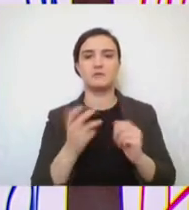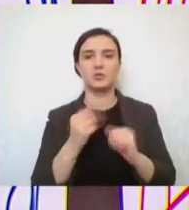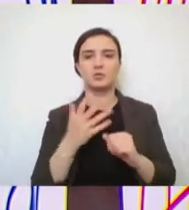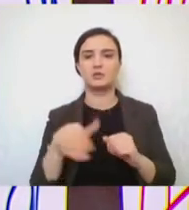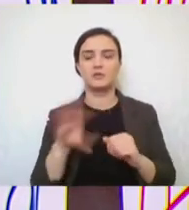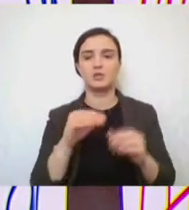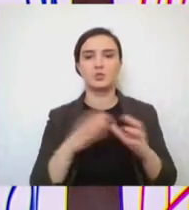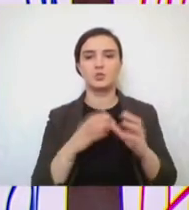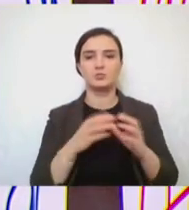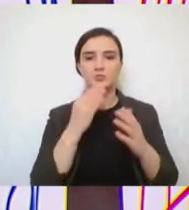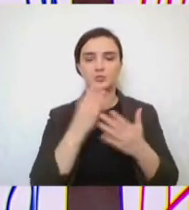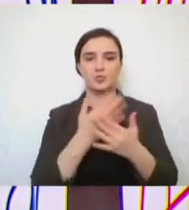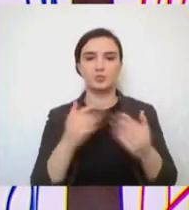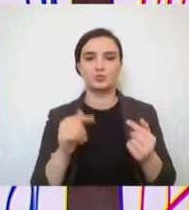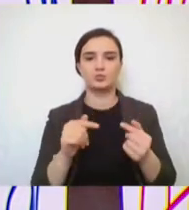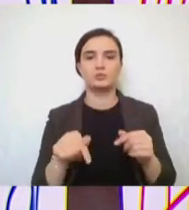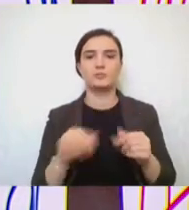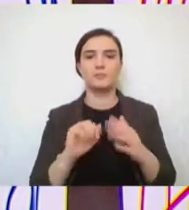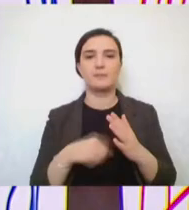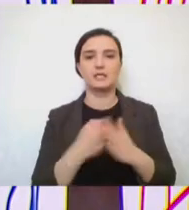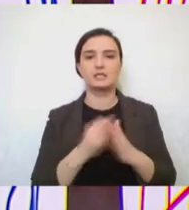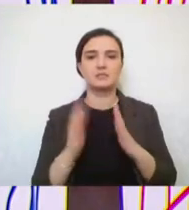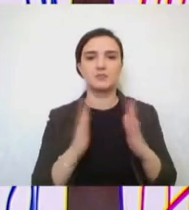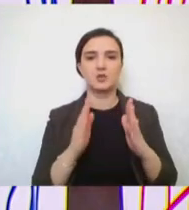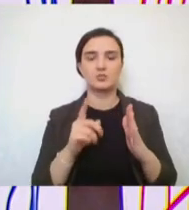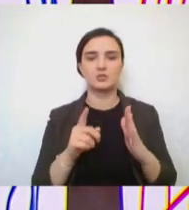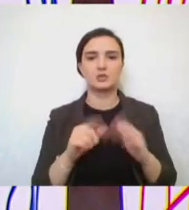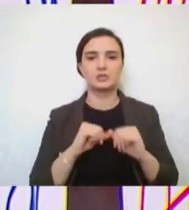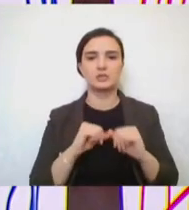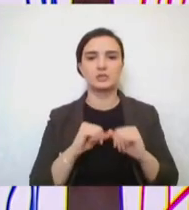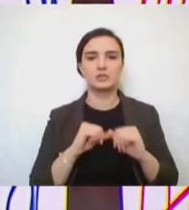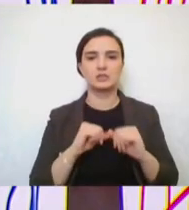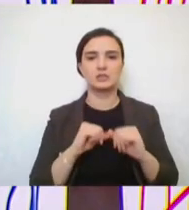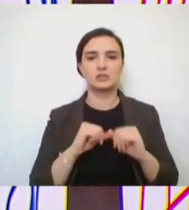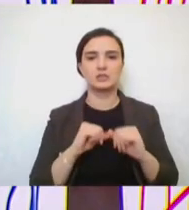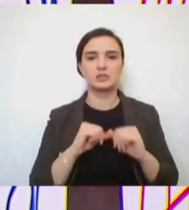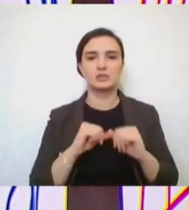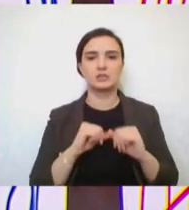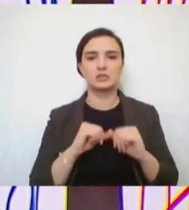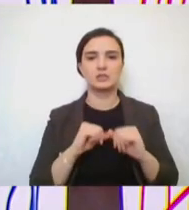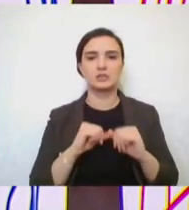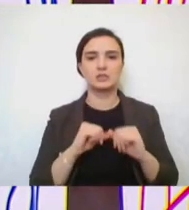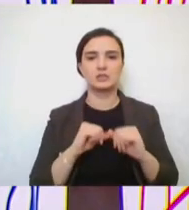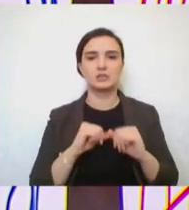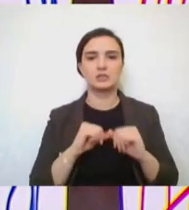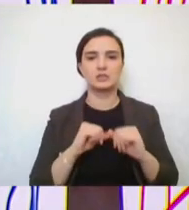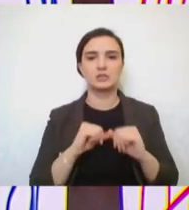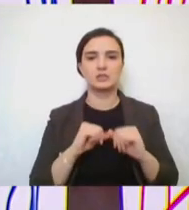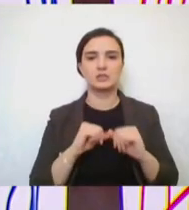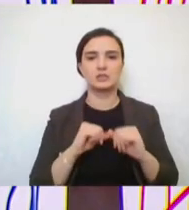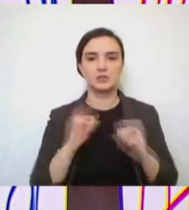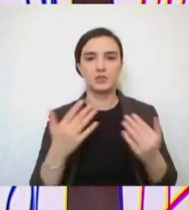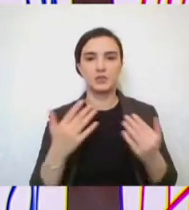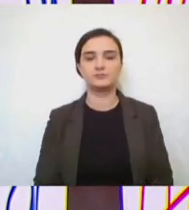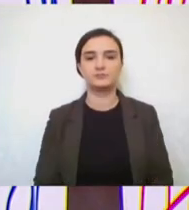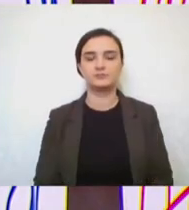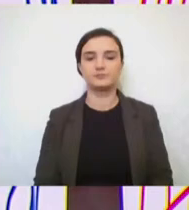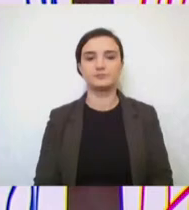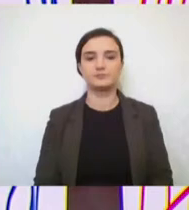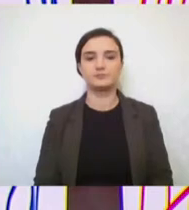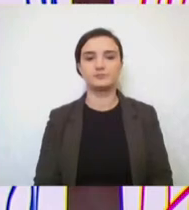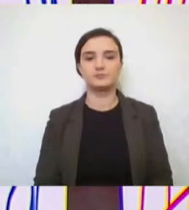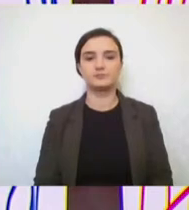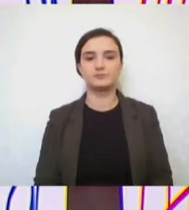პროდუქტი მაქსიმალურად, სადეთ რომ ეს იყოს მრავალფეროვანი, როგორი მწირი ბიუჯეტიც არ უნდა გქონდეს. ანუ აი